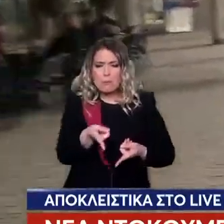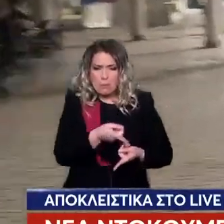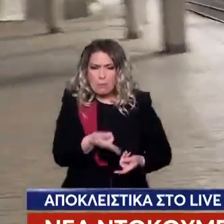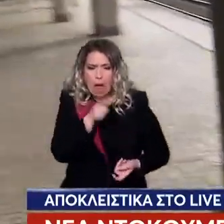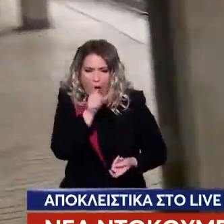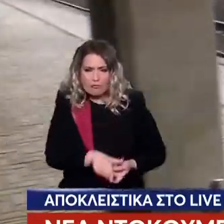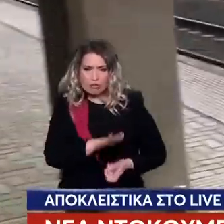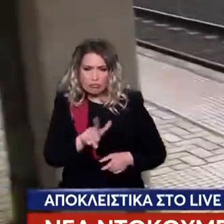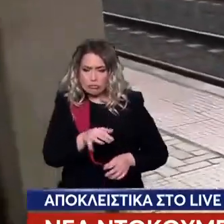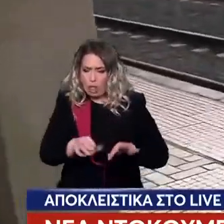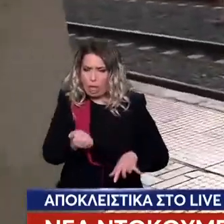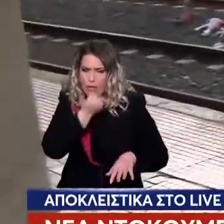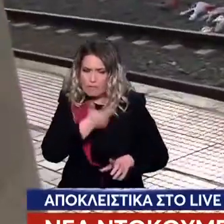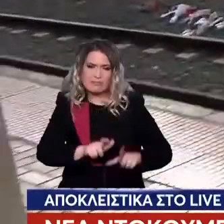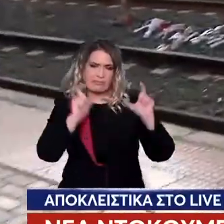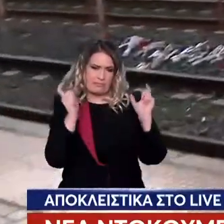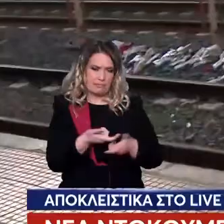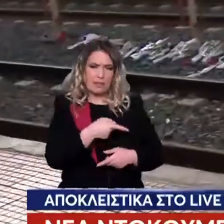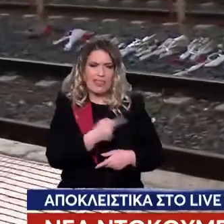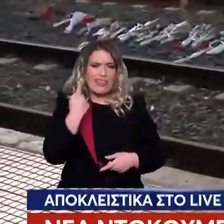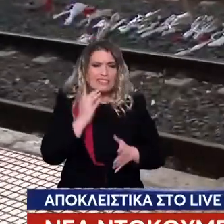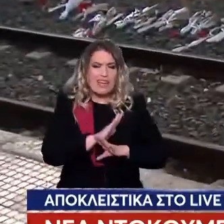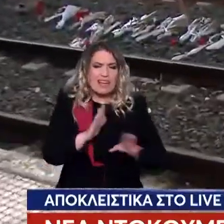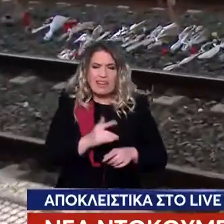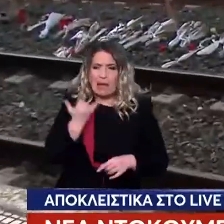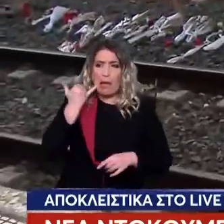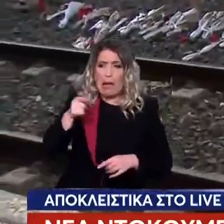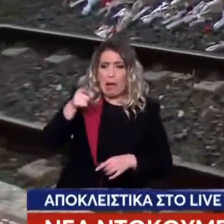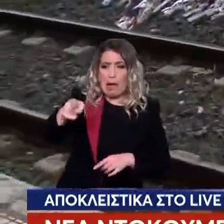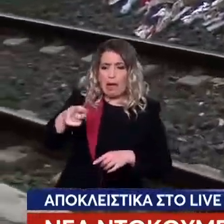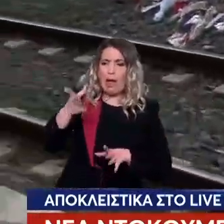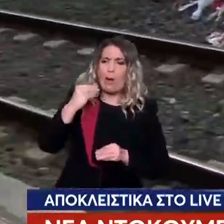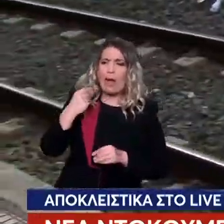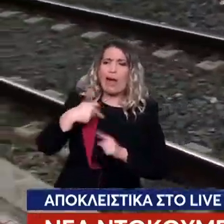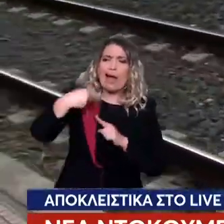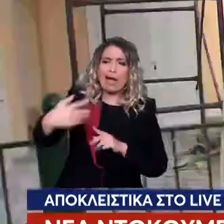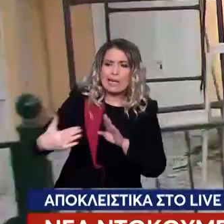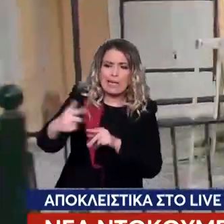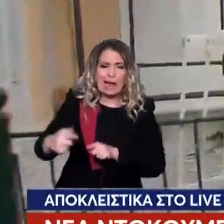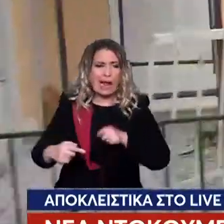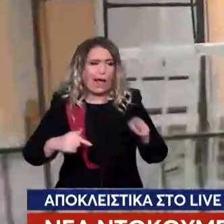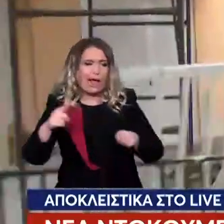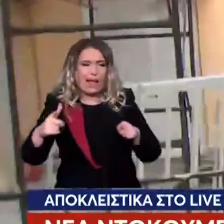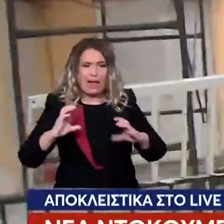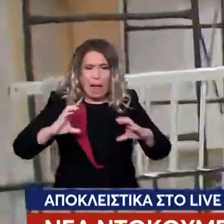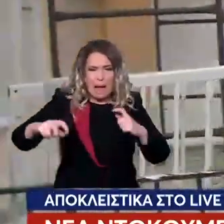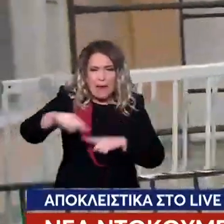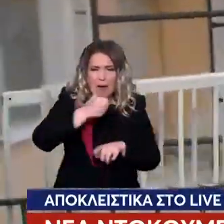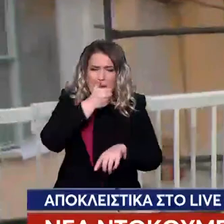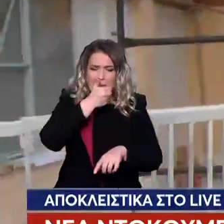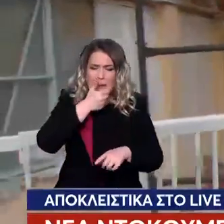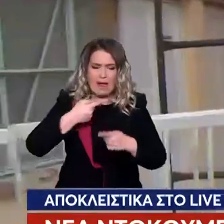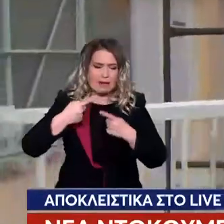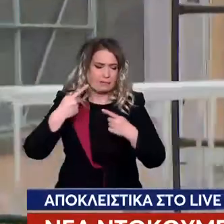αμαξοστοιχιών και με το ρυθμιστή της κυκλοφορίας το γενικότερο μπάχαλο συμπυκνώνεται στους διαλόγους που ακούγονται από τους ασυρμάτους και τα